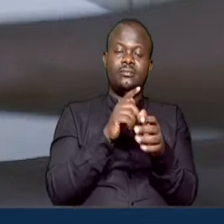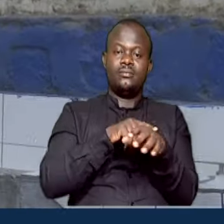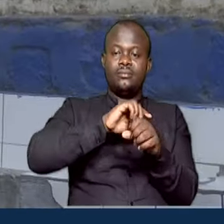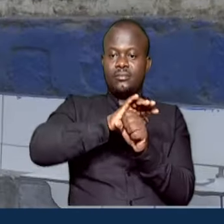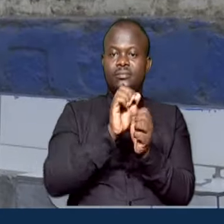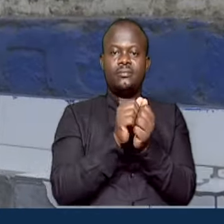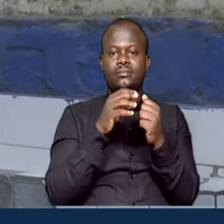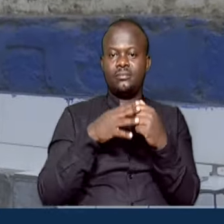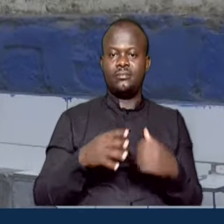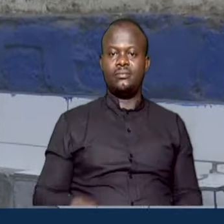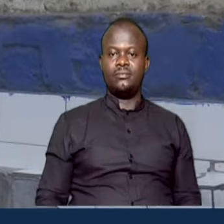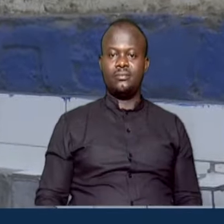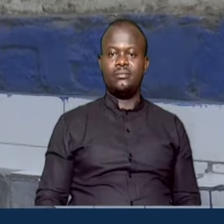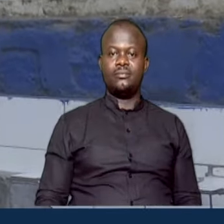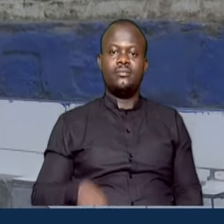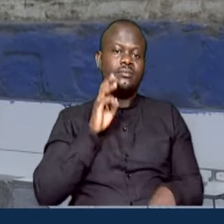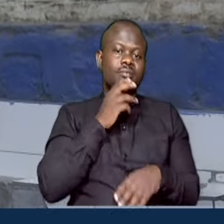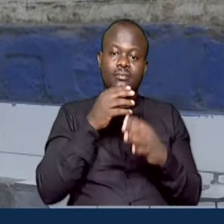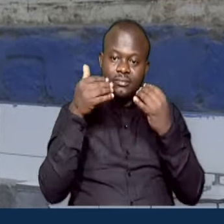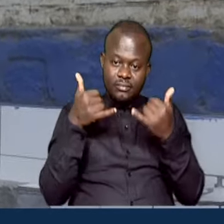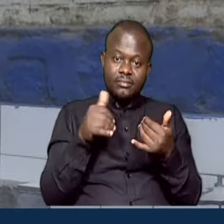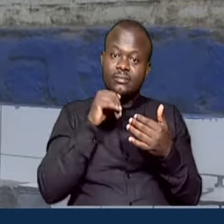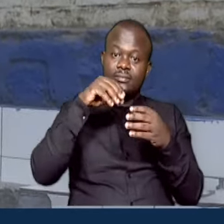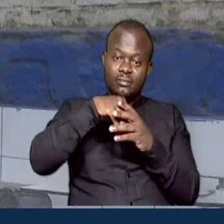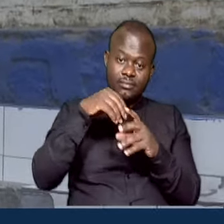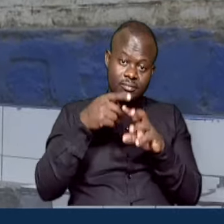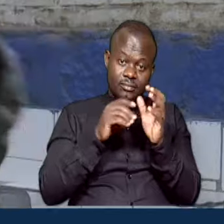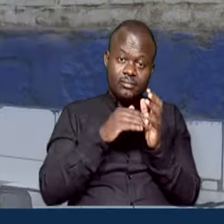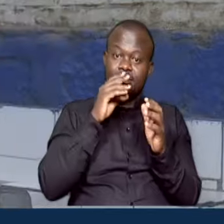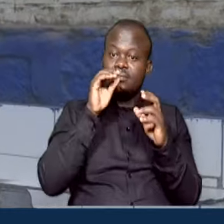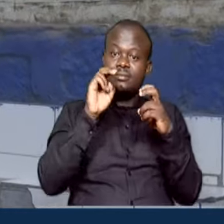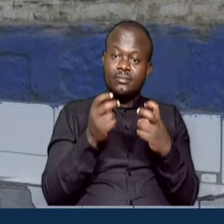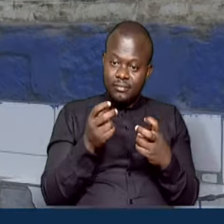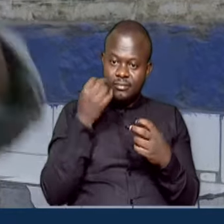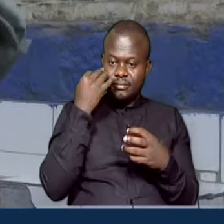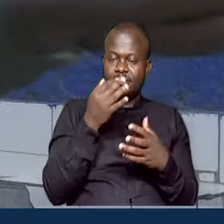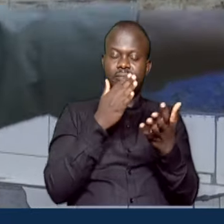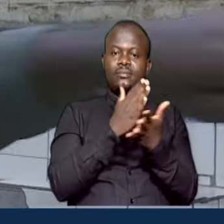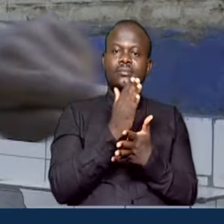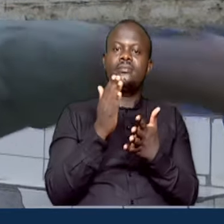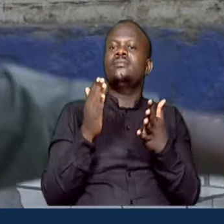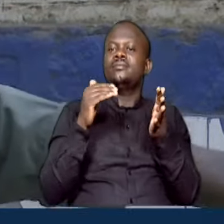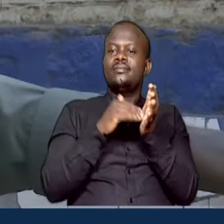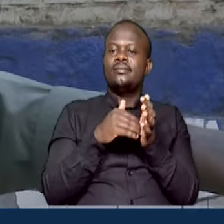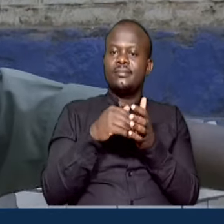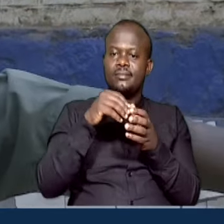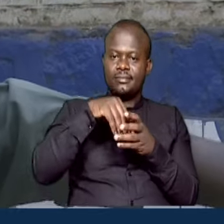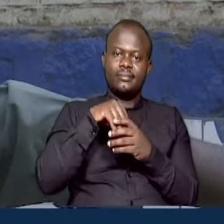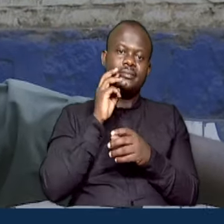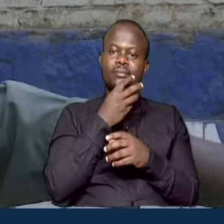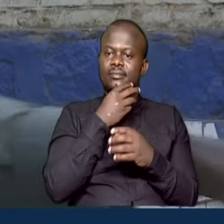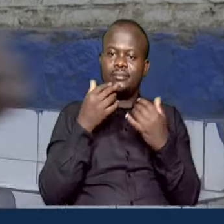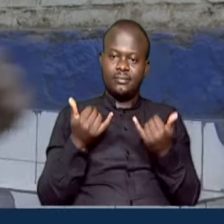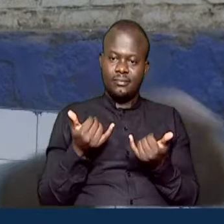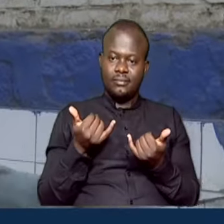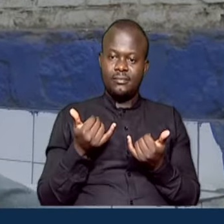COVID-19. Amazi right now nayarimo. Ahubwo ni ukuvuga ngo ari itegeko ngo mwongere musubizeho amazi dore ko